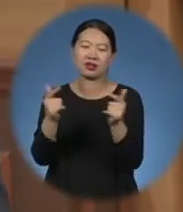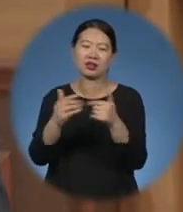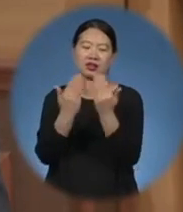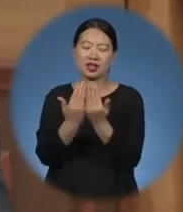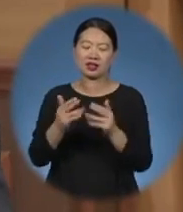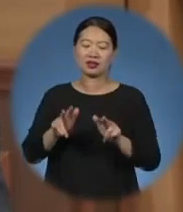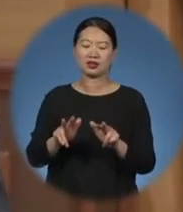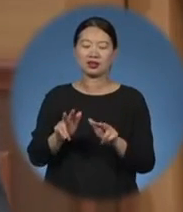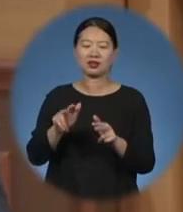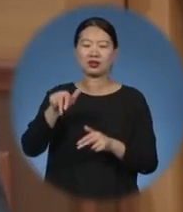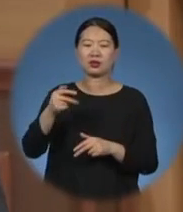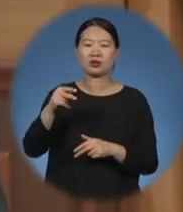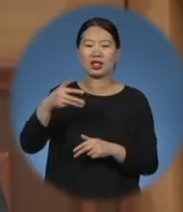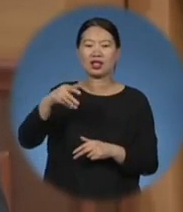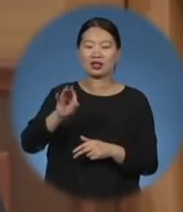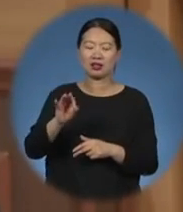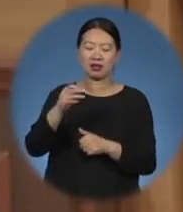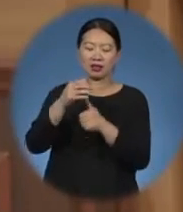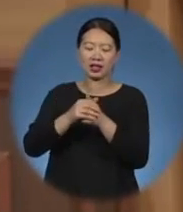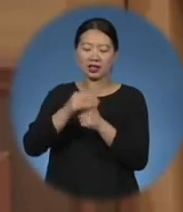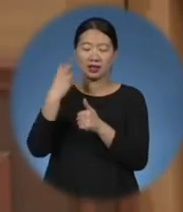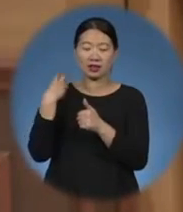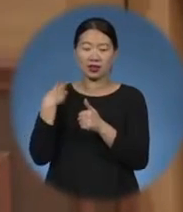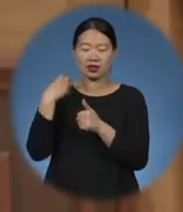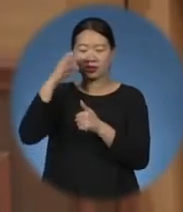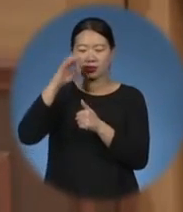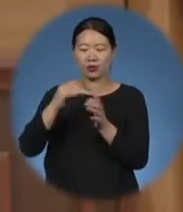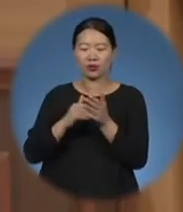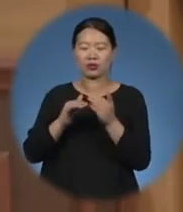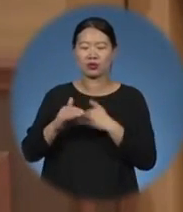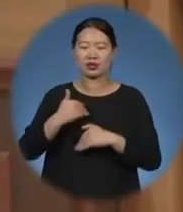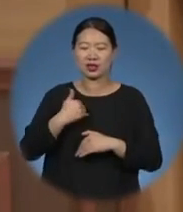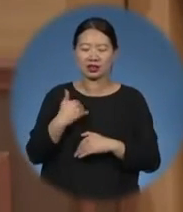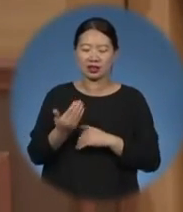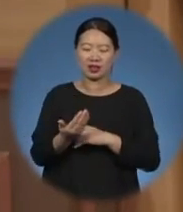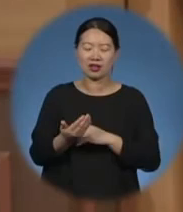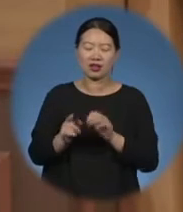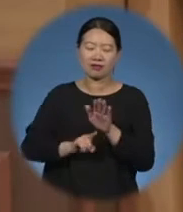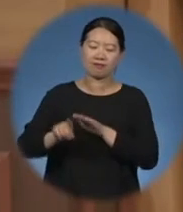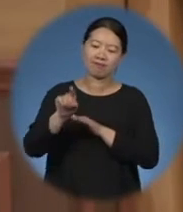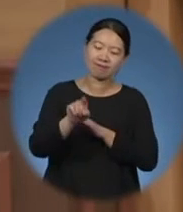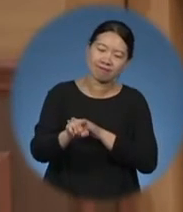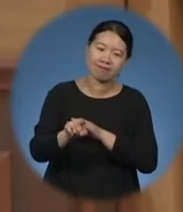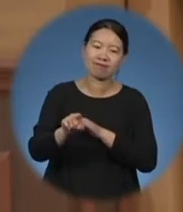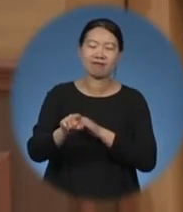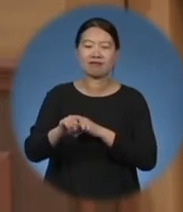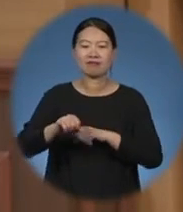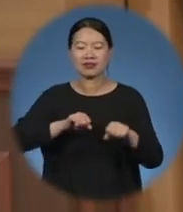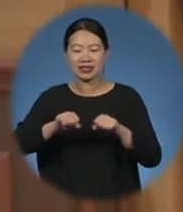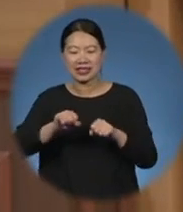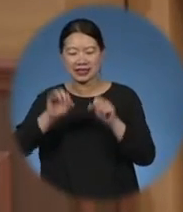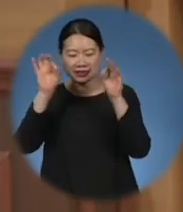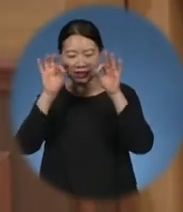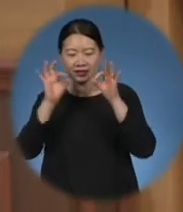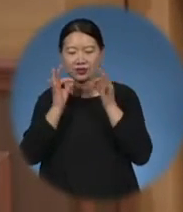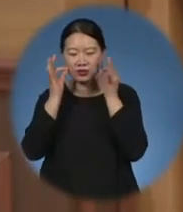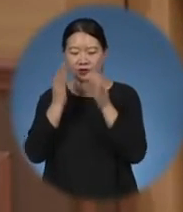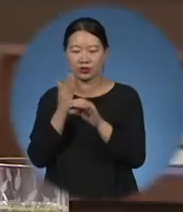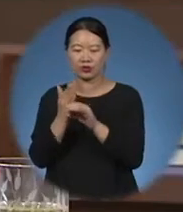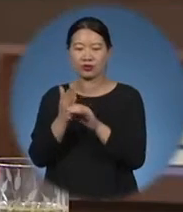현재 조달청에 주어진 역할이라고 그렇습니다. 보고 그 부분들 제가 좀 앞장서서 좀 찾을 수 있는 부분을 찾으려고 노력을 하고